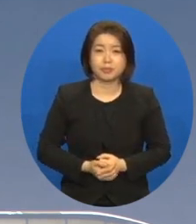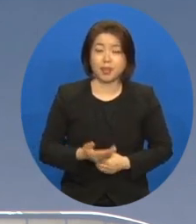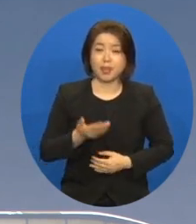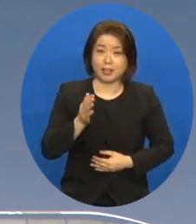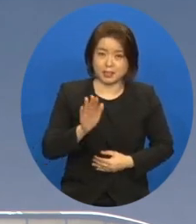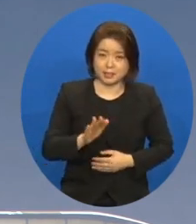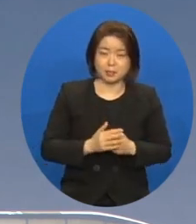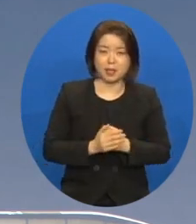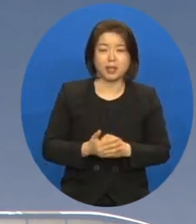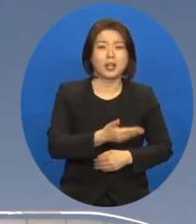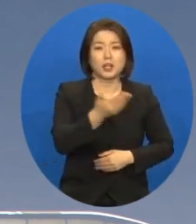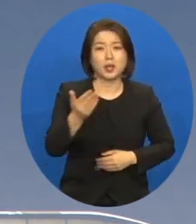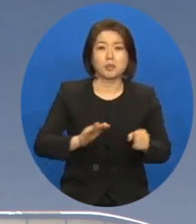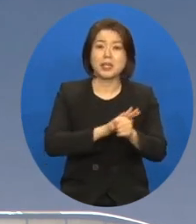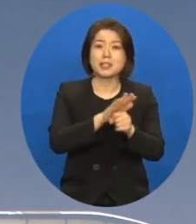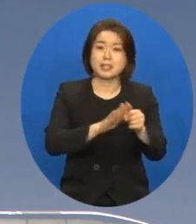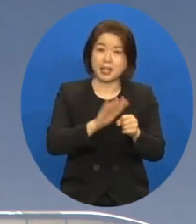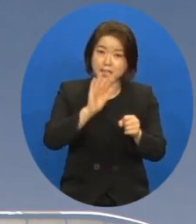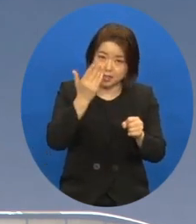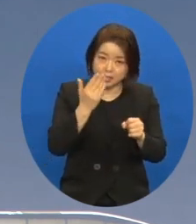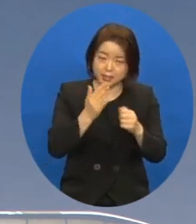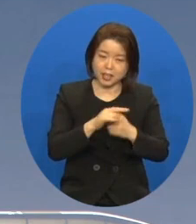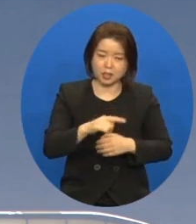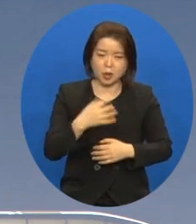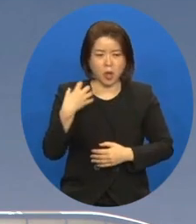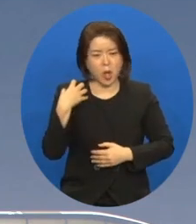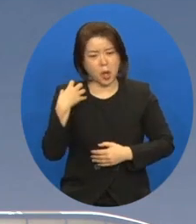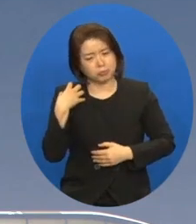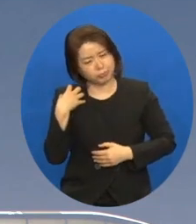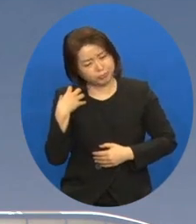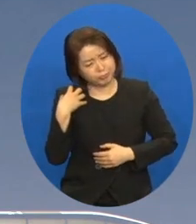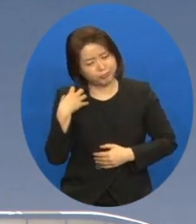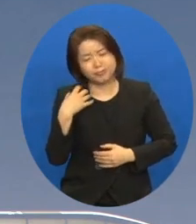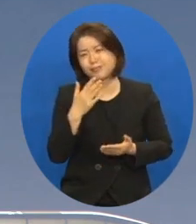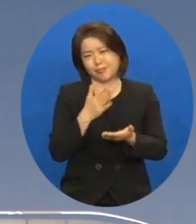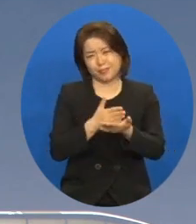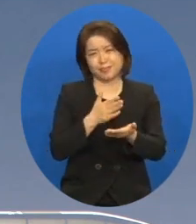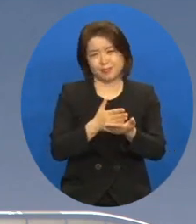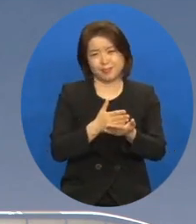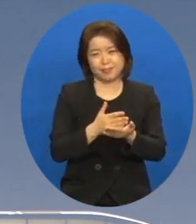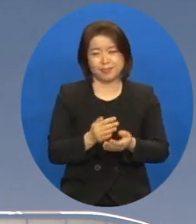그러나 여러분, 사랑해야 된다, 이걸 부담으로 느끼라는 말은 아니에요.